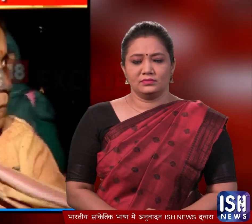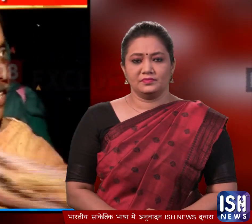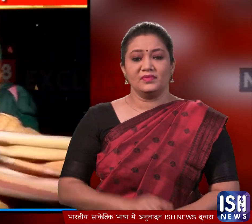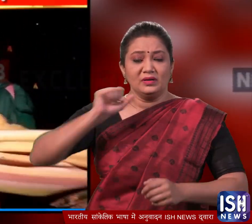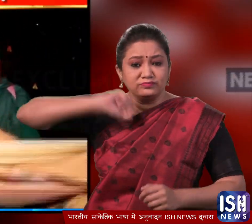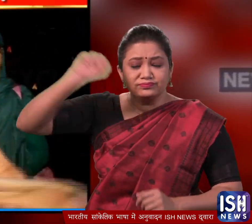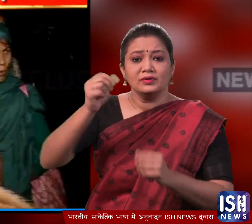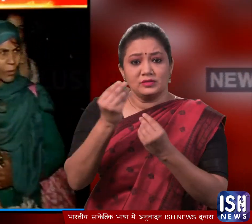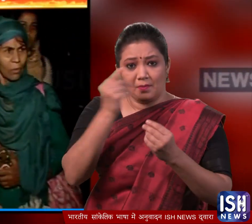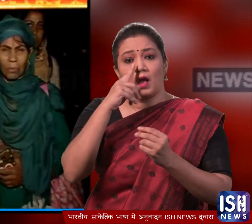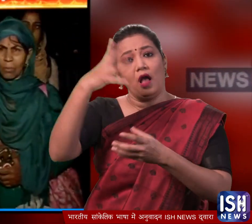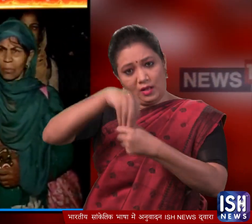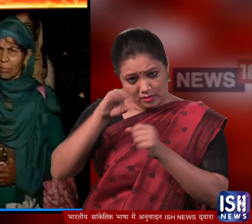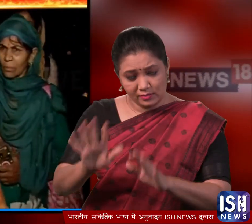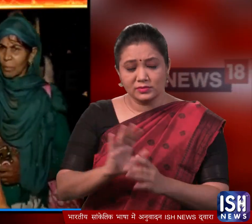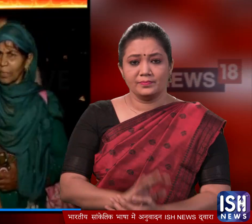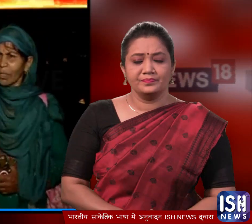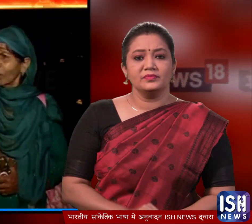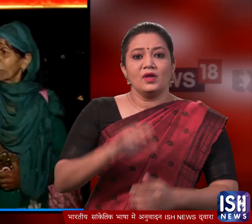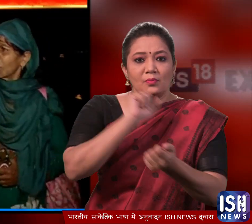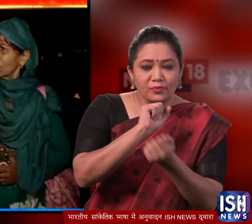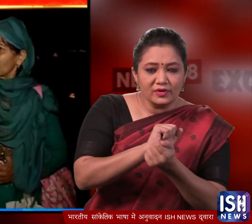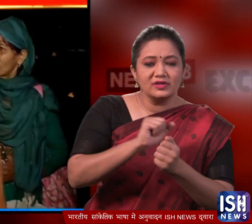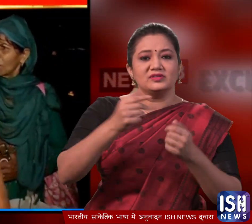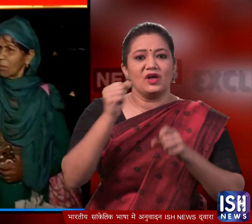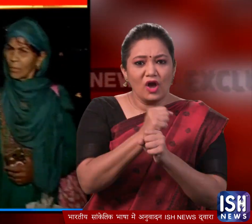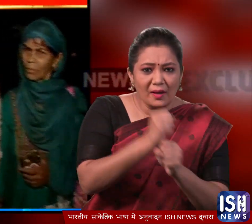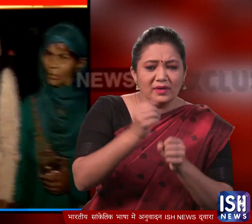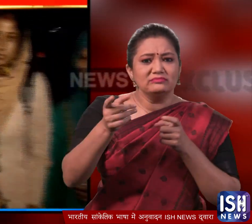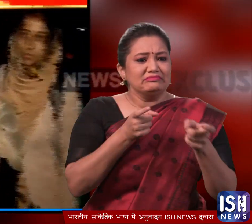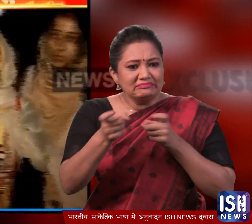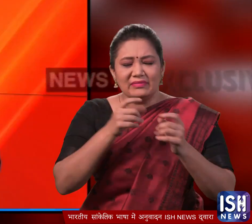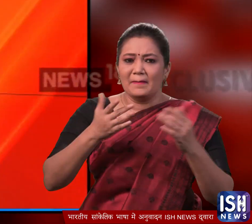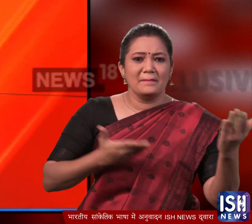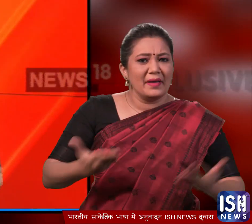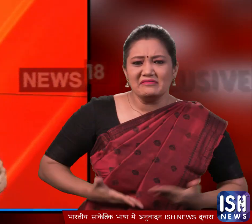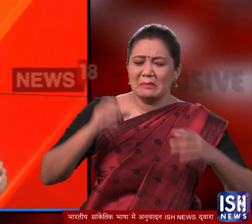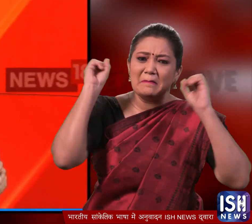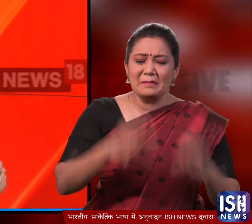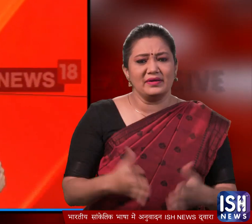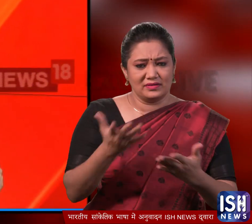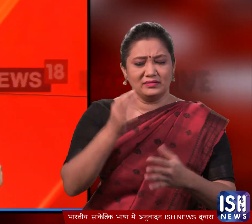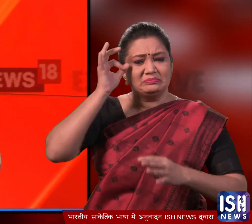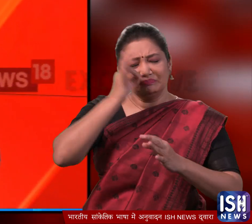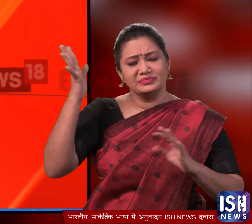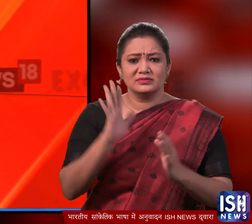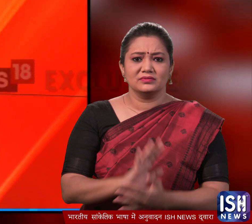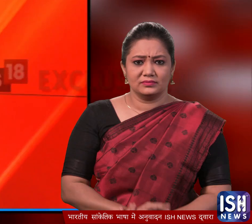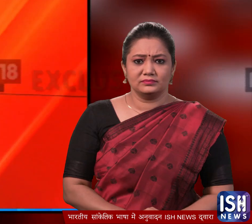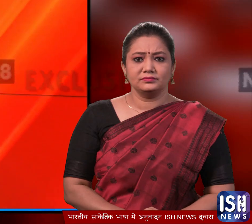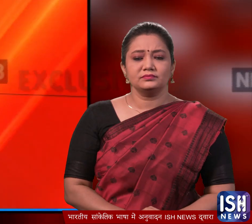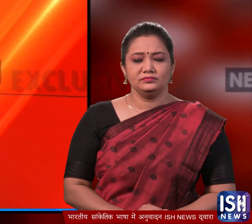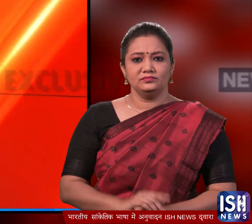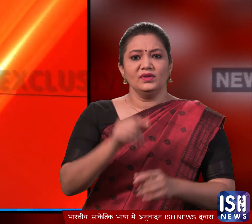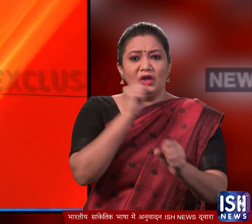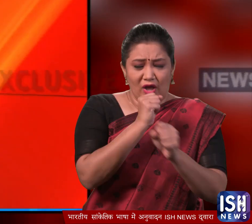बैठेंगे। इस प्रदर्शन में कुछ महिलाएं भी नजर आईं, जो पुलिस और सरकार के रवैये से बेहद नाराज दिखाई दी। और इन लोगों ने आरोप लगाया कि सरकार